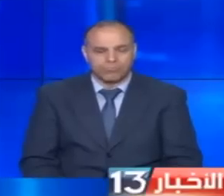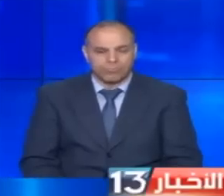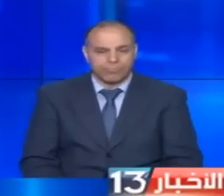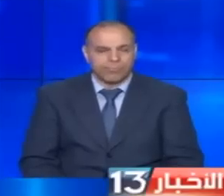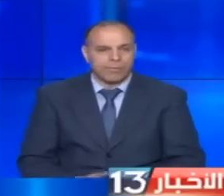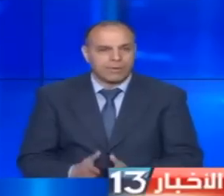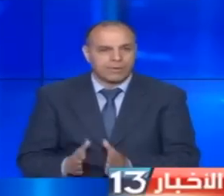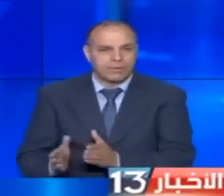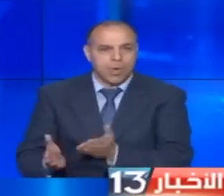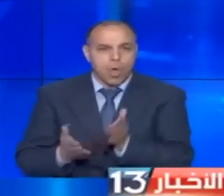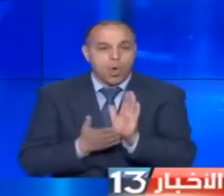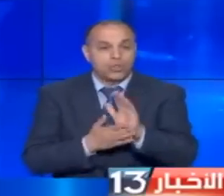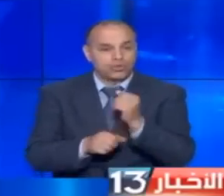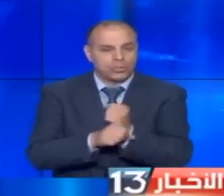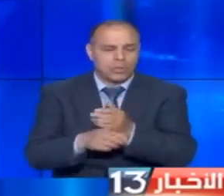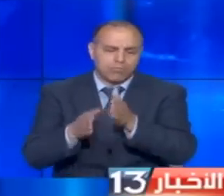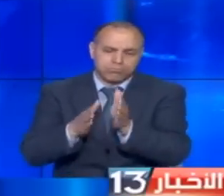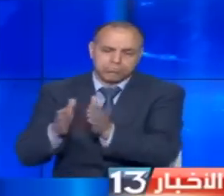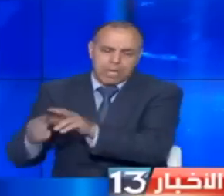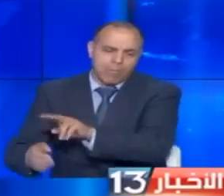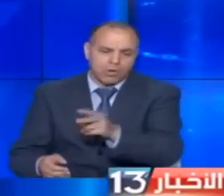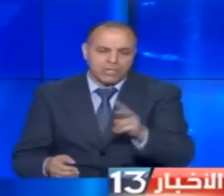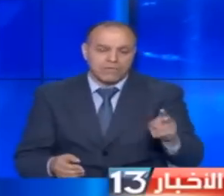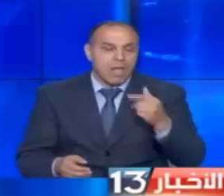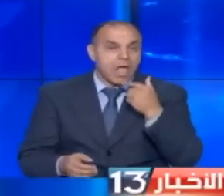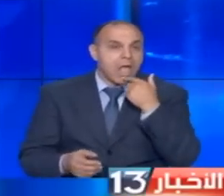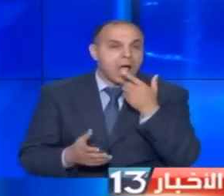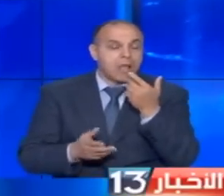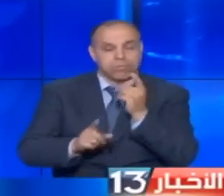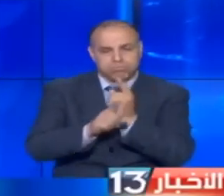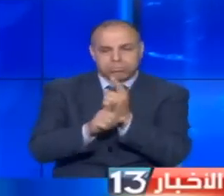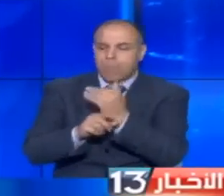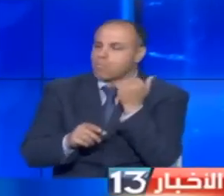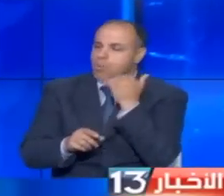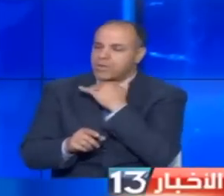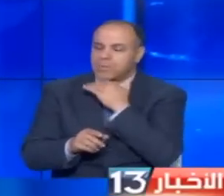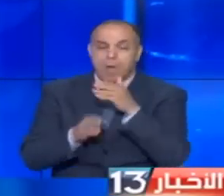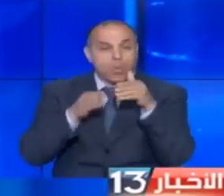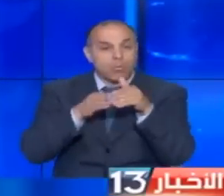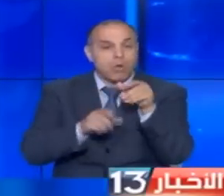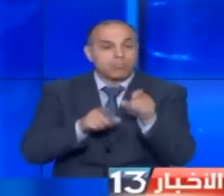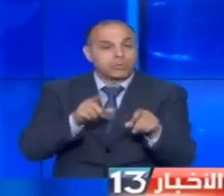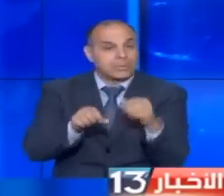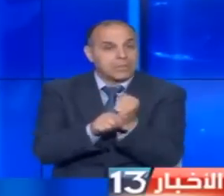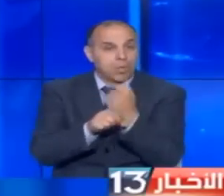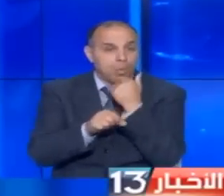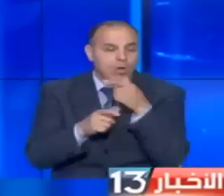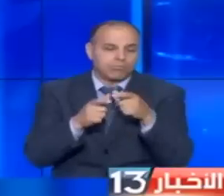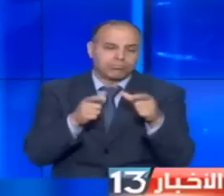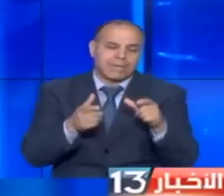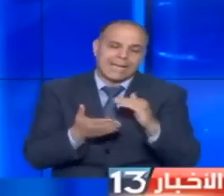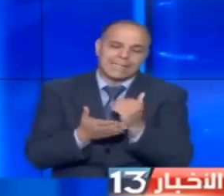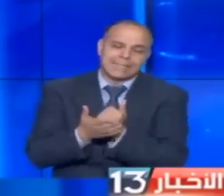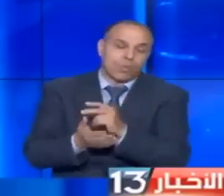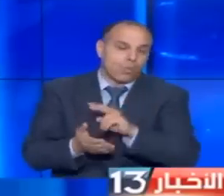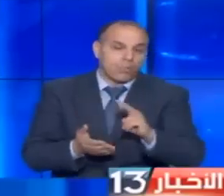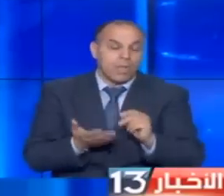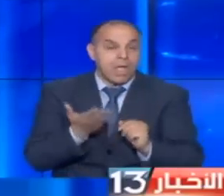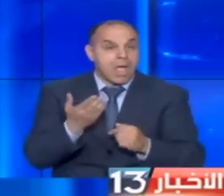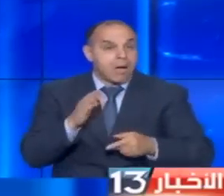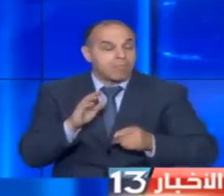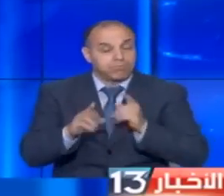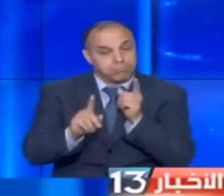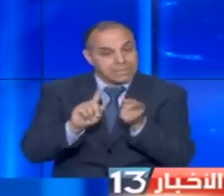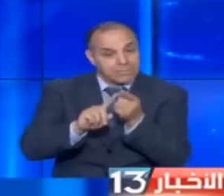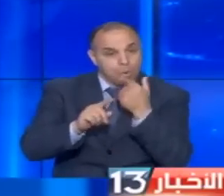عروض شغل في اختصاصات مختلفه ولقاءات مباشره بين طالبي الشغل واصحاب المؤسسات الاقتصاديه ابرز